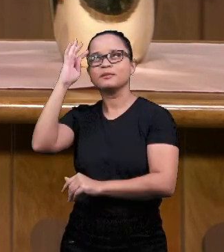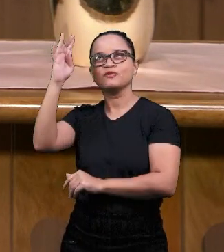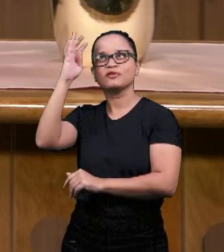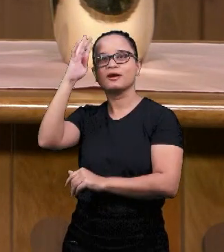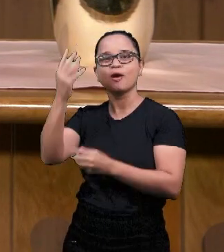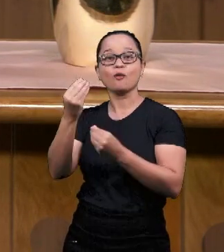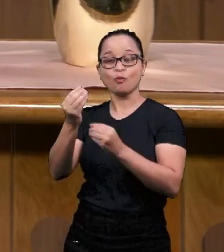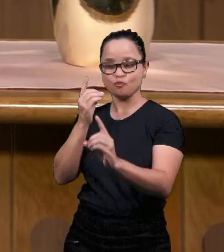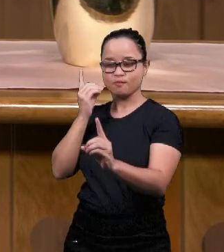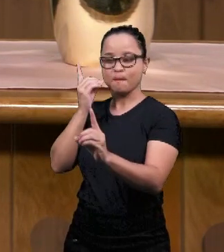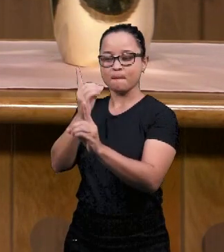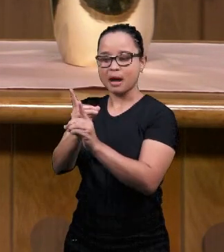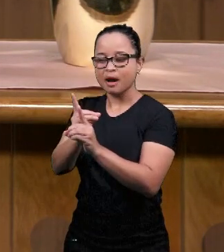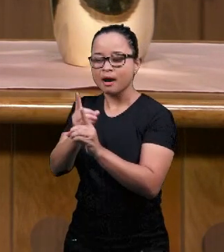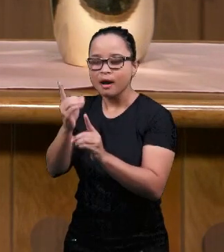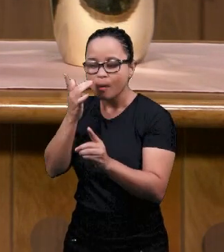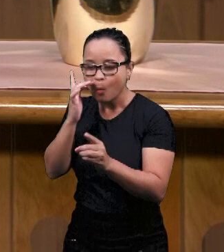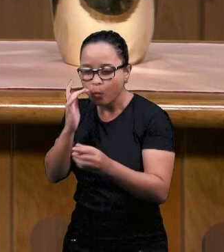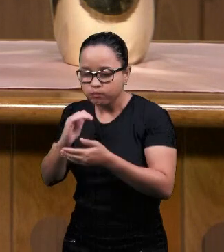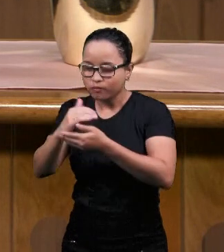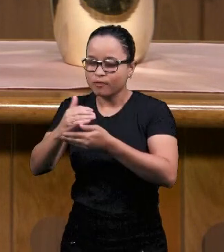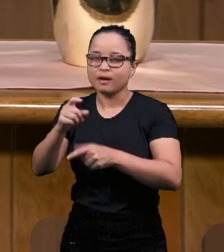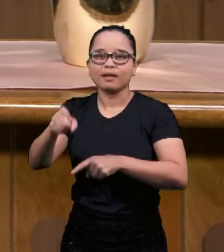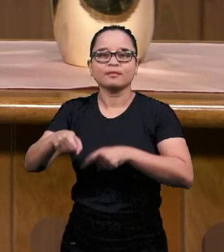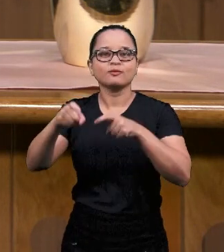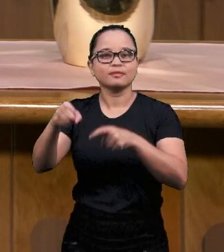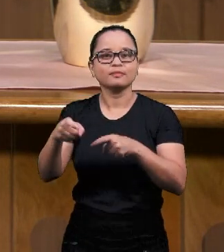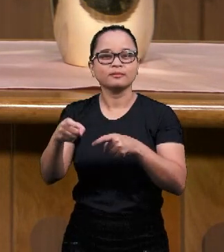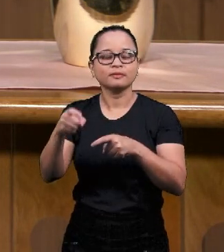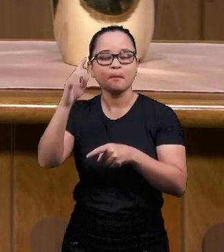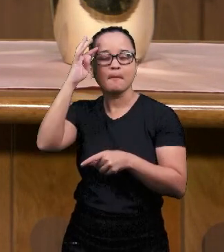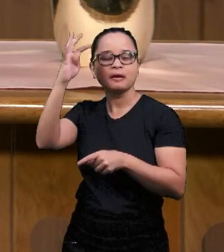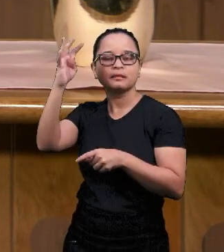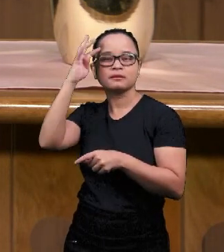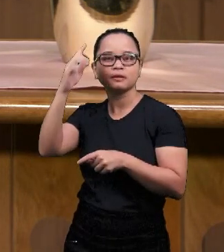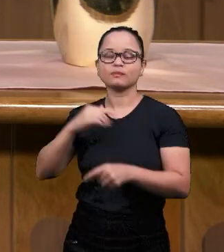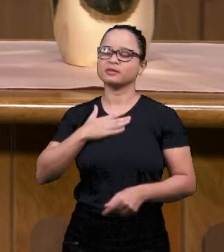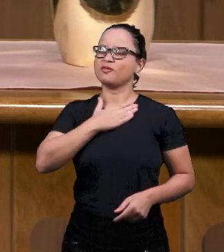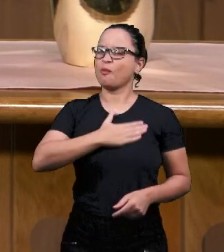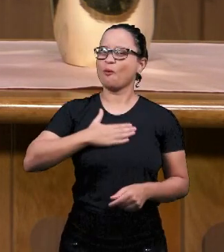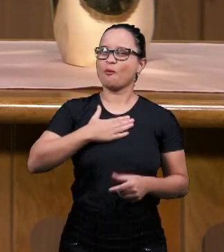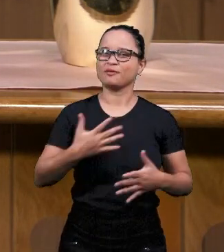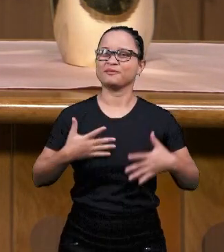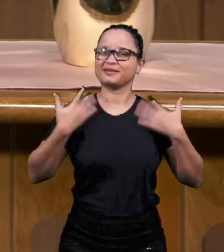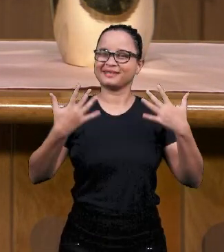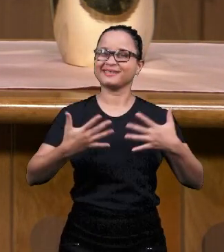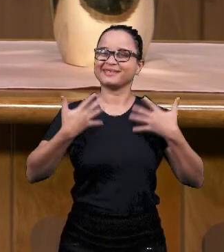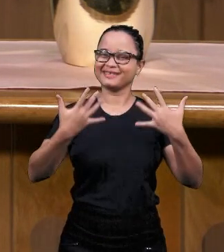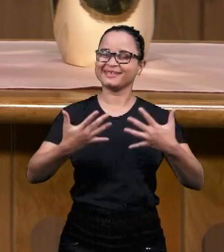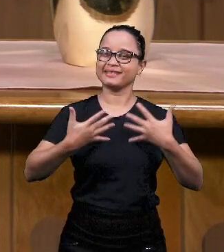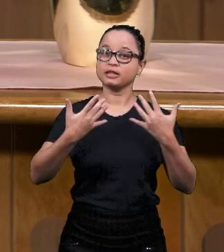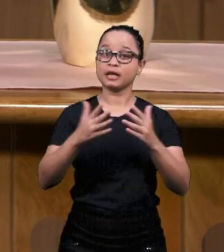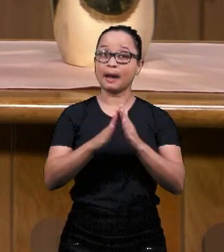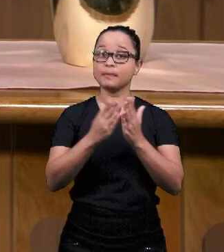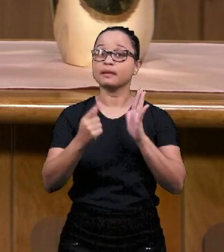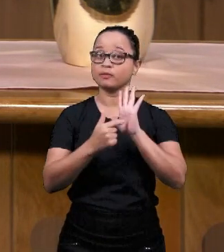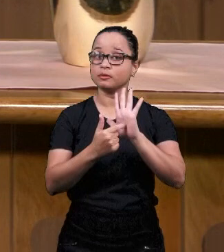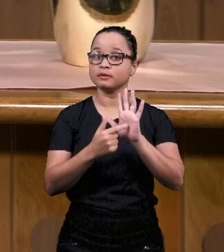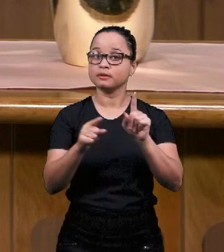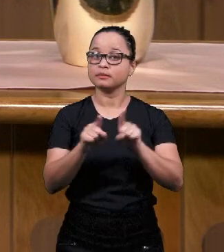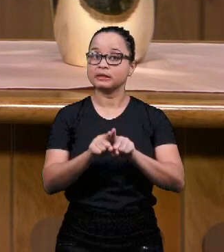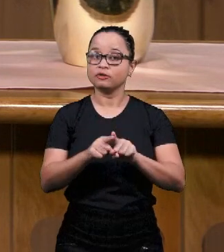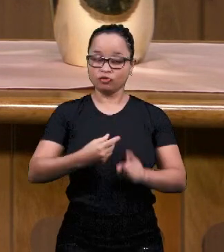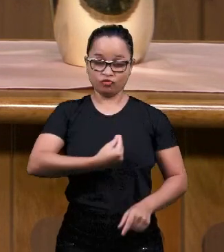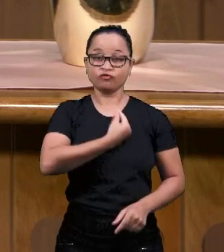человек находит на поле сокровища. И поле, и Слово Божие говорит, что от радости об